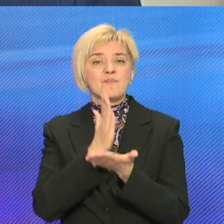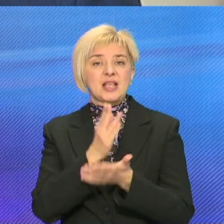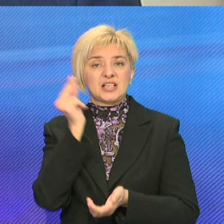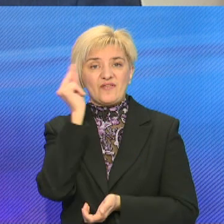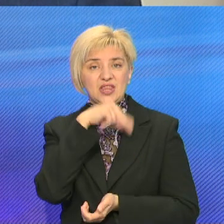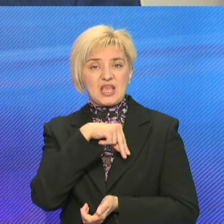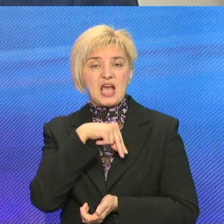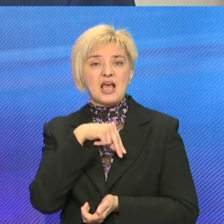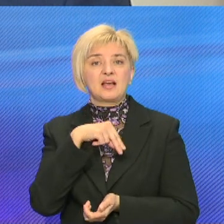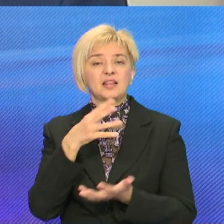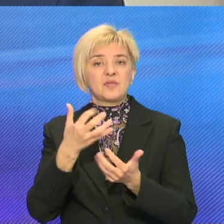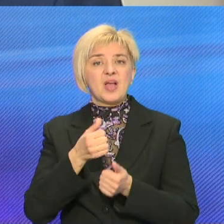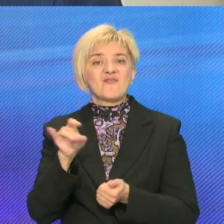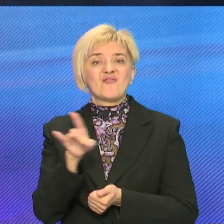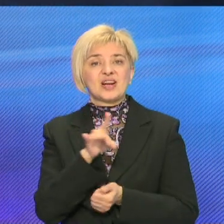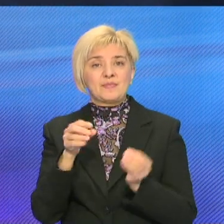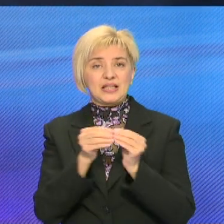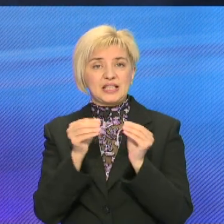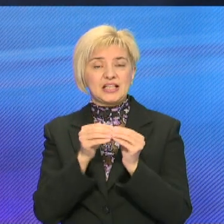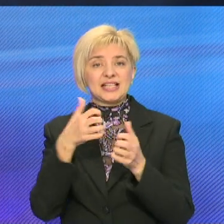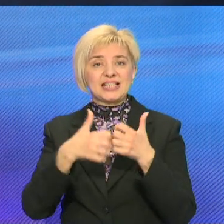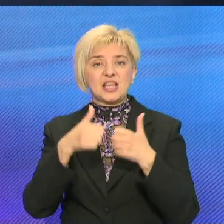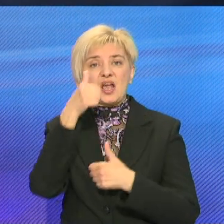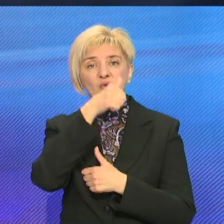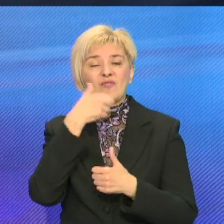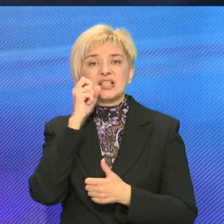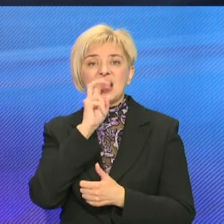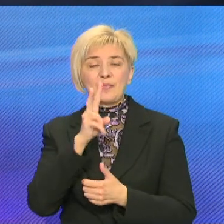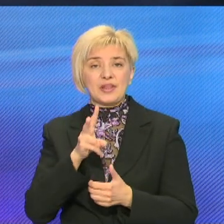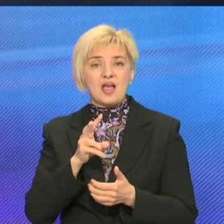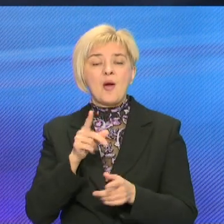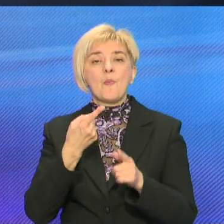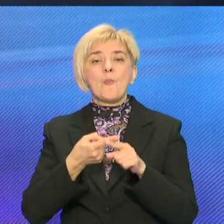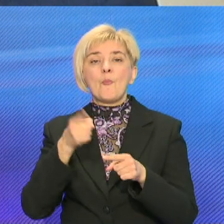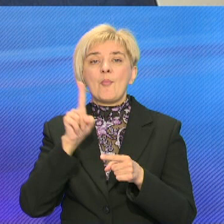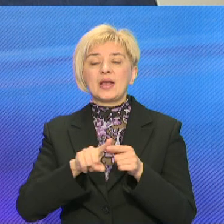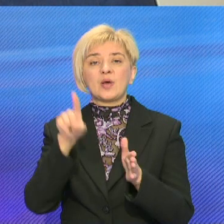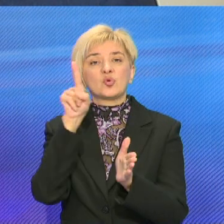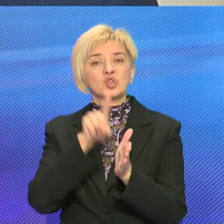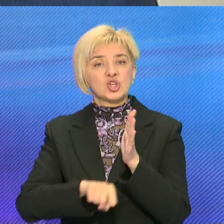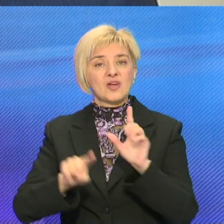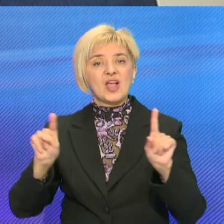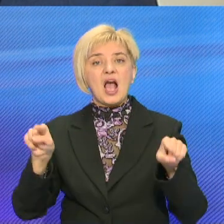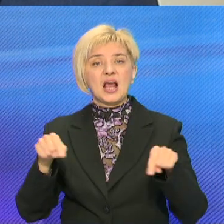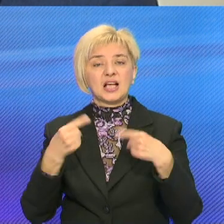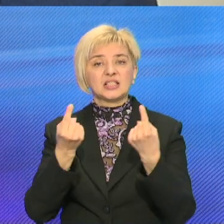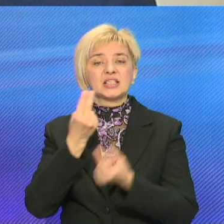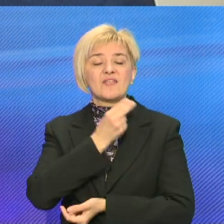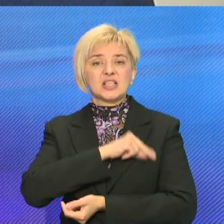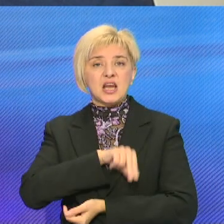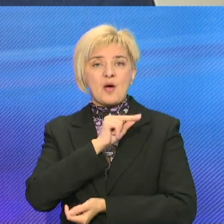в размере 10 среднегодовых заработных плат. Поэтому дешевле все-таки организовать работу